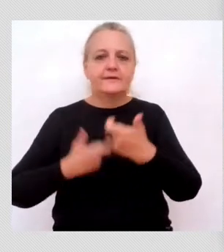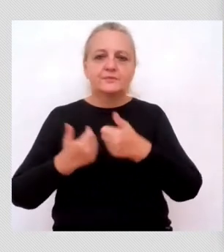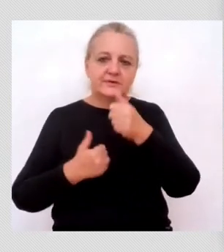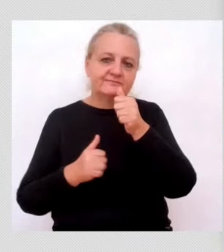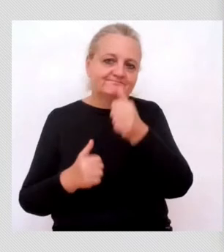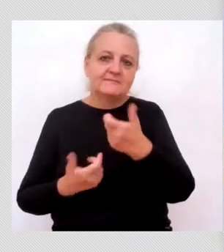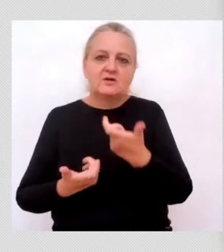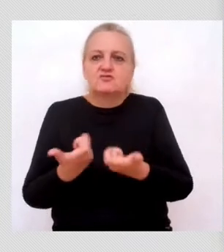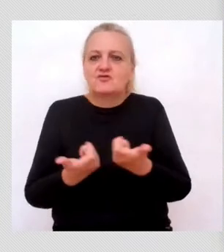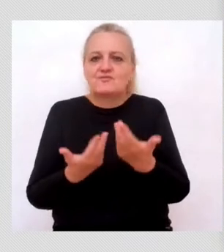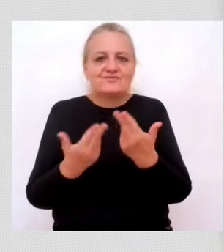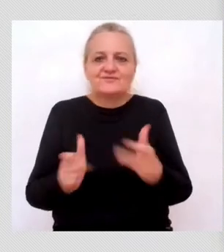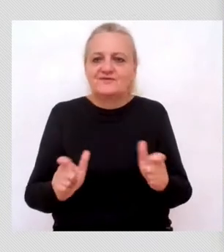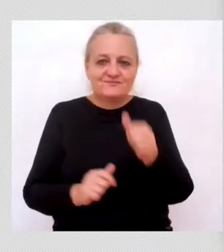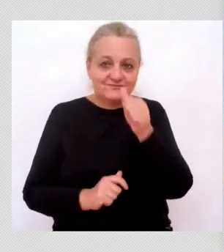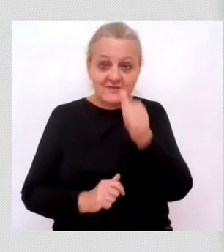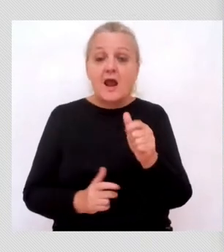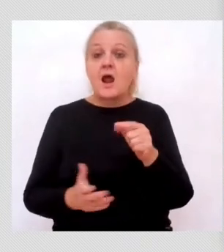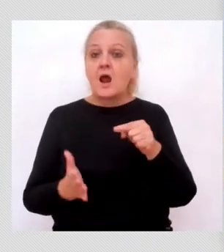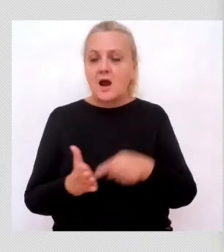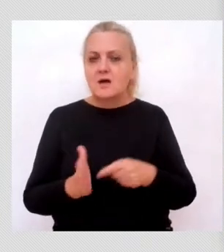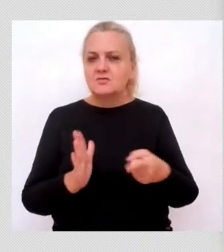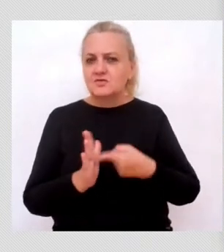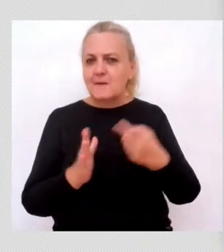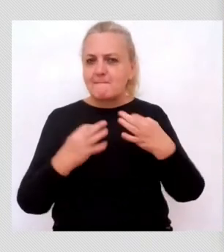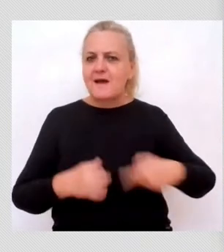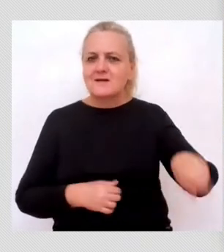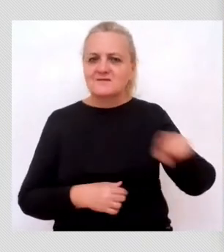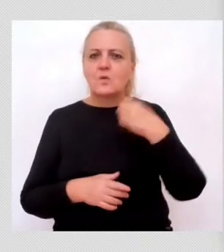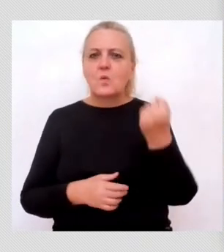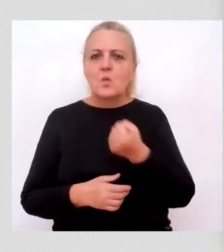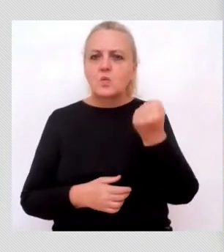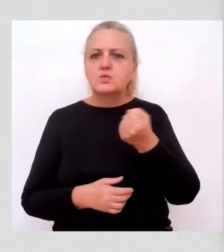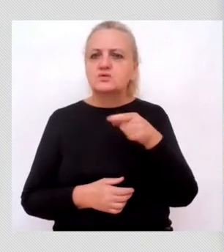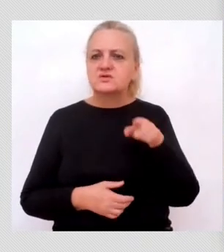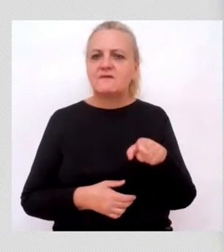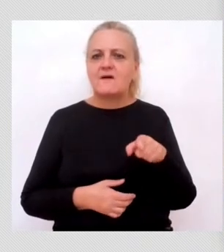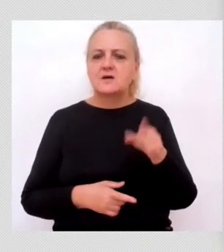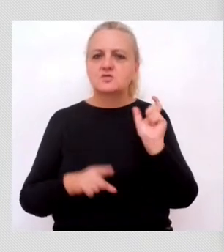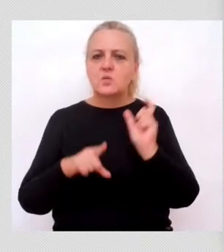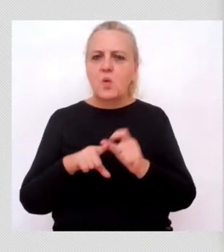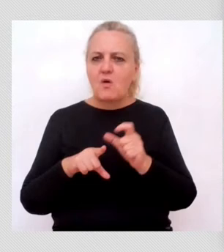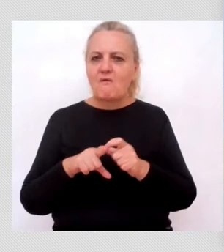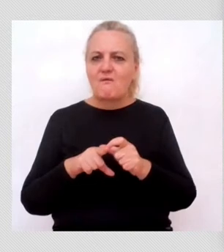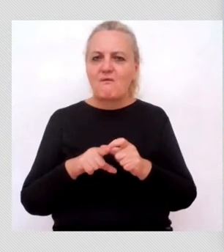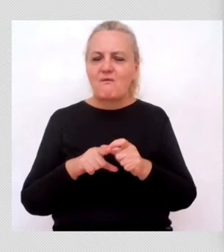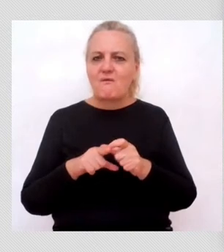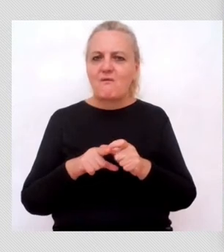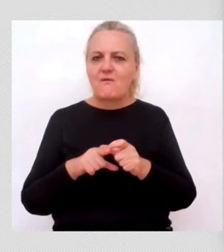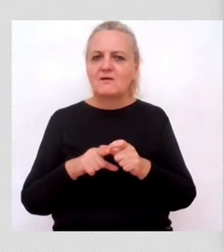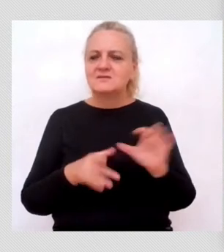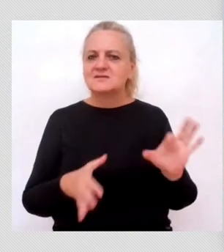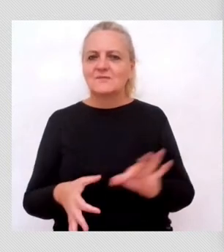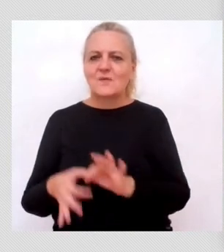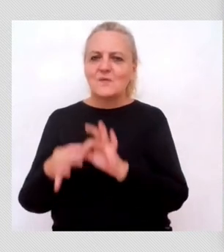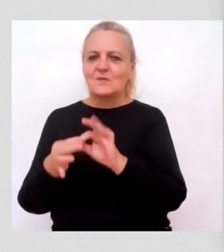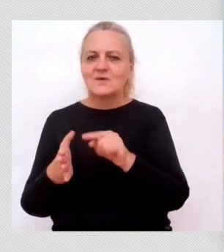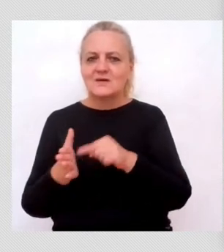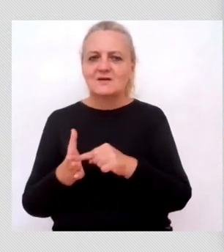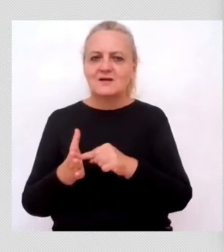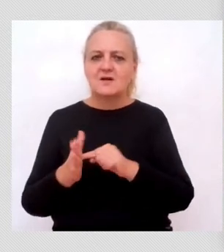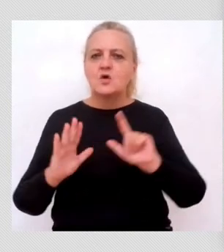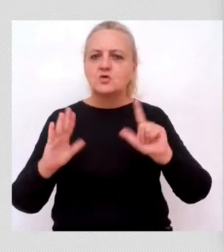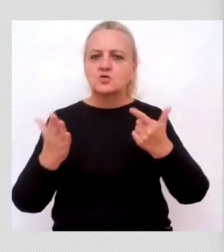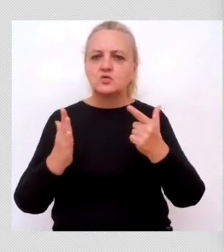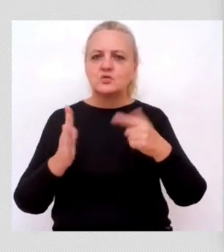co robić. I bardzo często Państwo używają tutaj słowa, które wprost nawiązuje do siódmego